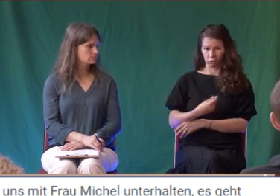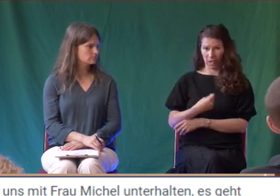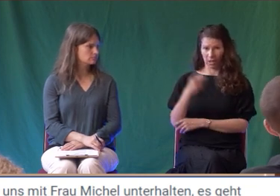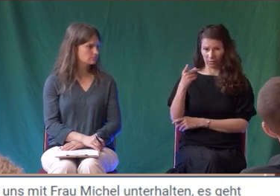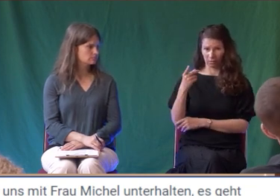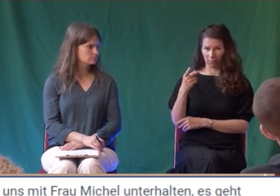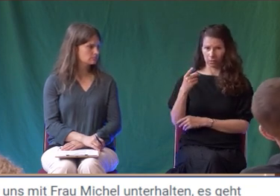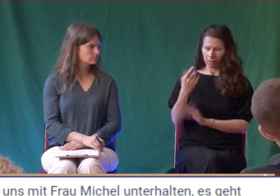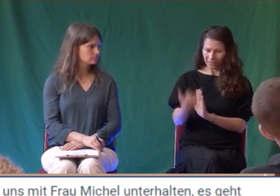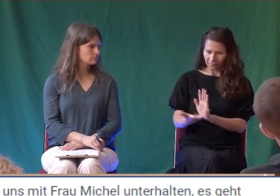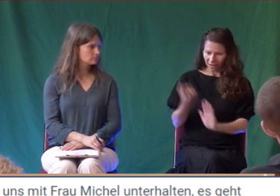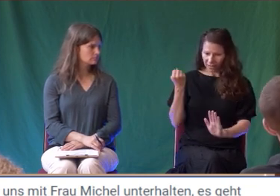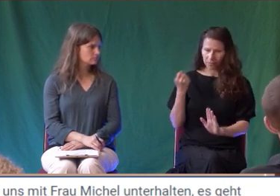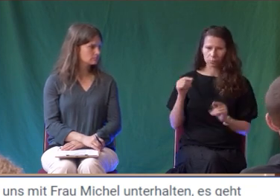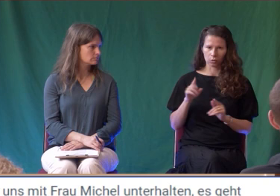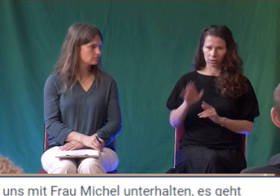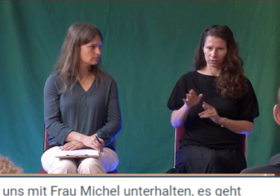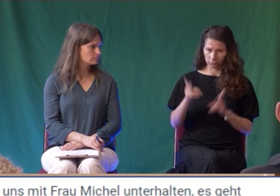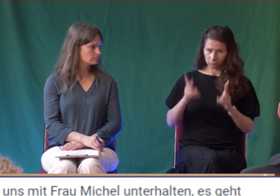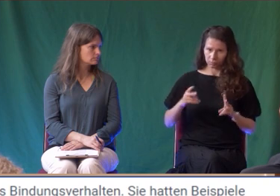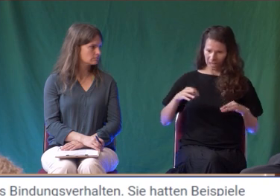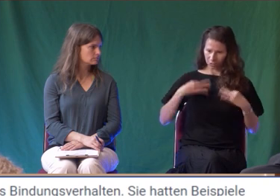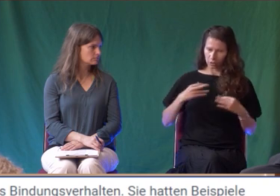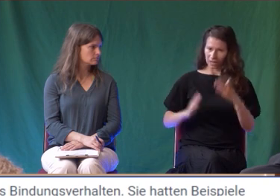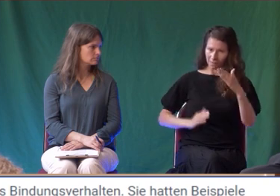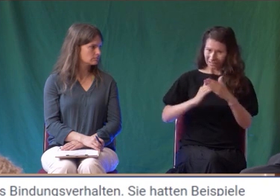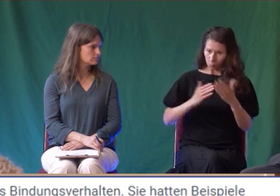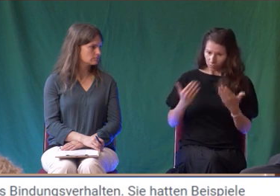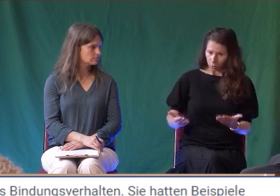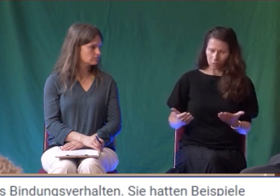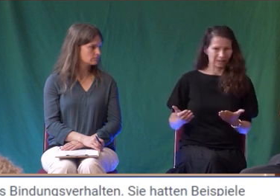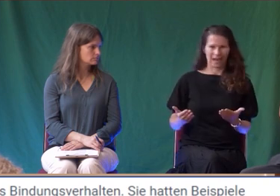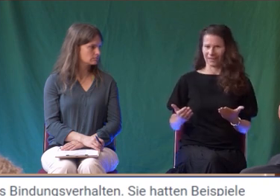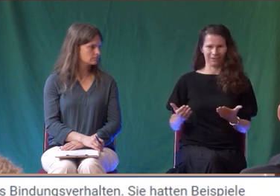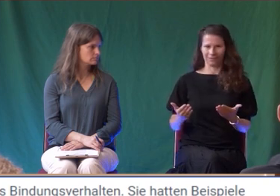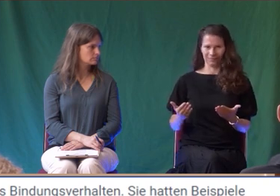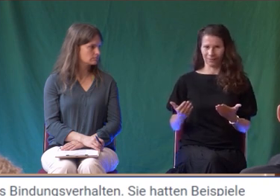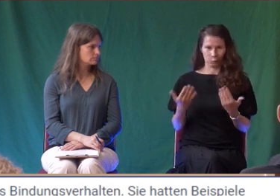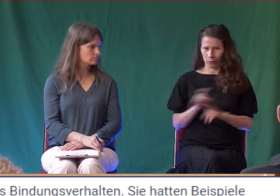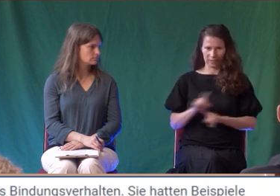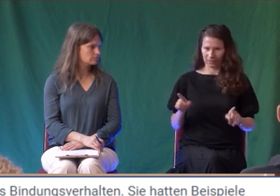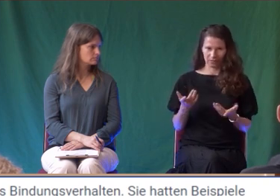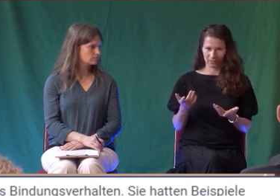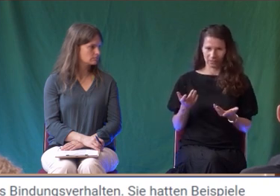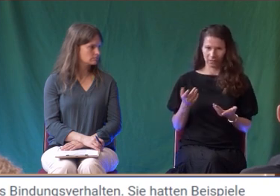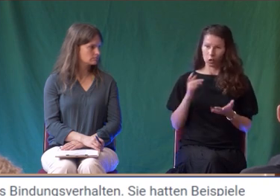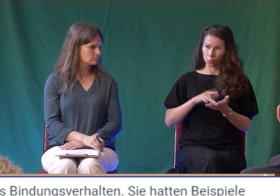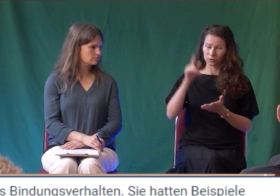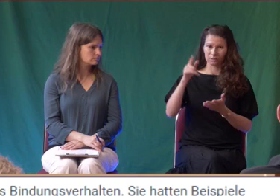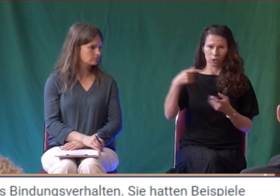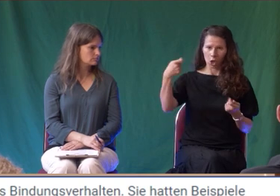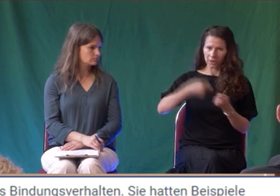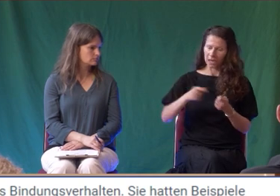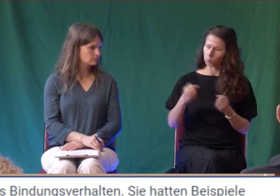an Gesundheit glaube ich nicht gewährleistet weil das muss ein der Umgang ist essentiell für